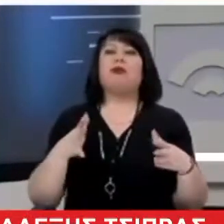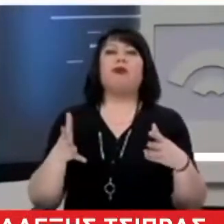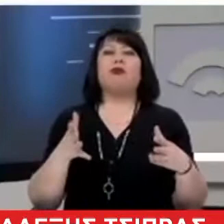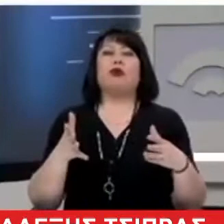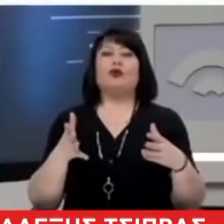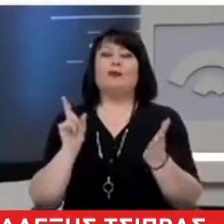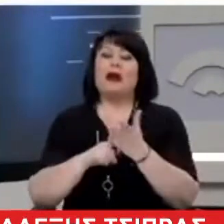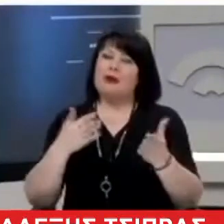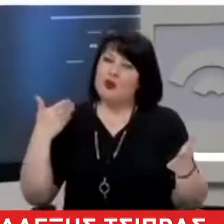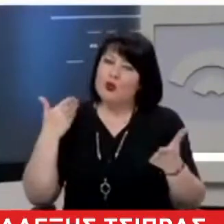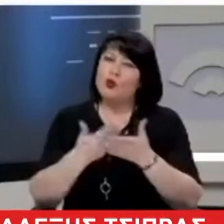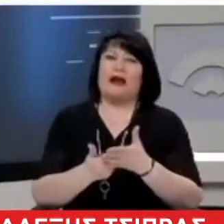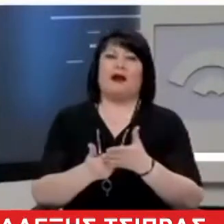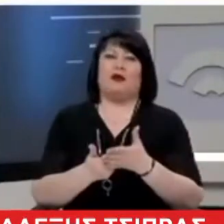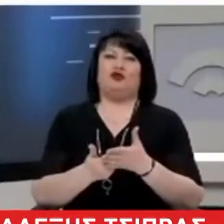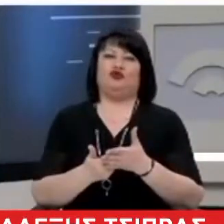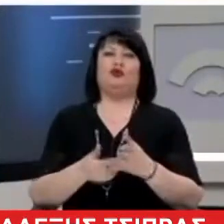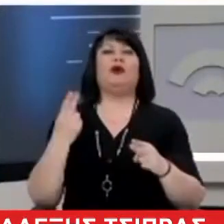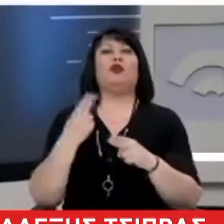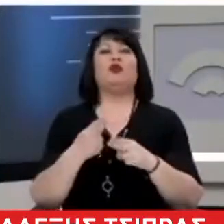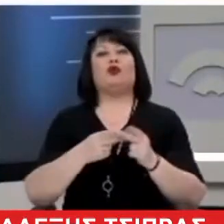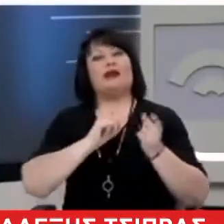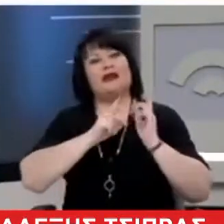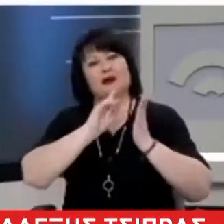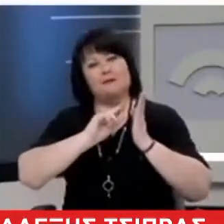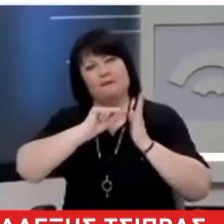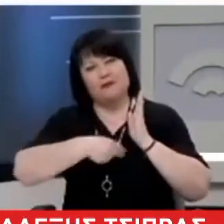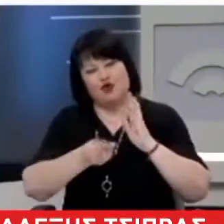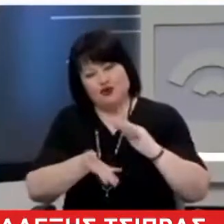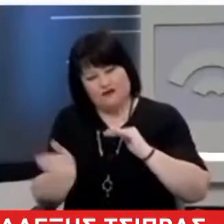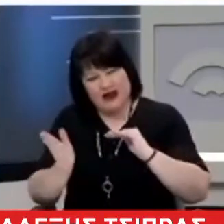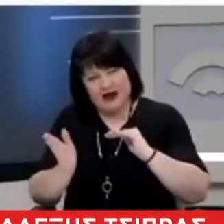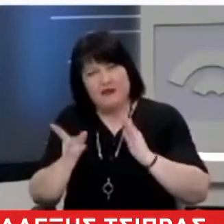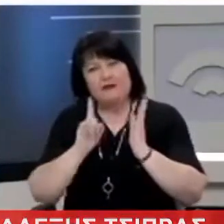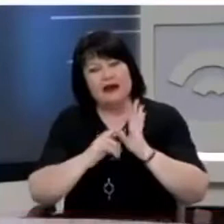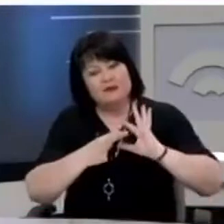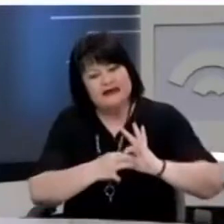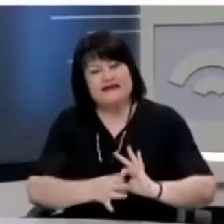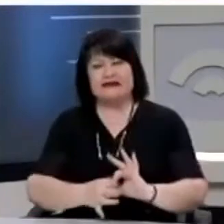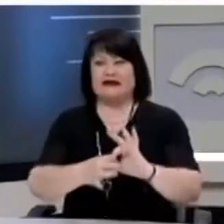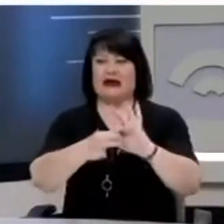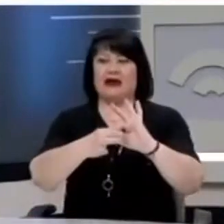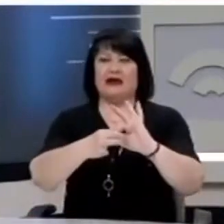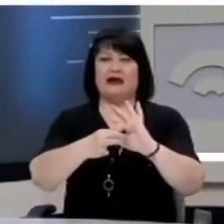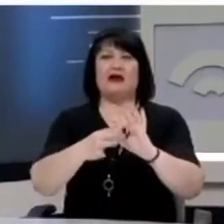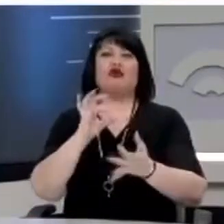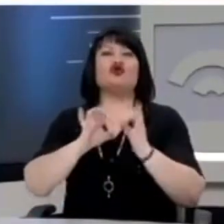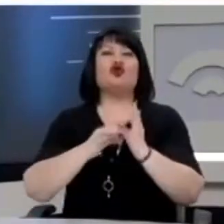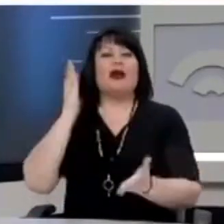μείνει ανολοκλήρωτη. Είναι μια ιστορική τομή η οποία πρέπει να έχει συνέχεια. Και για να έχει συνέχεια αυτή η ιστορική